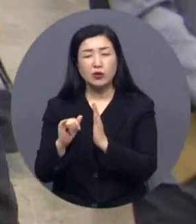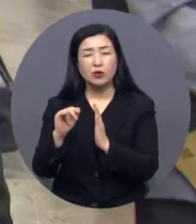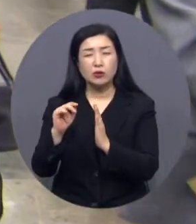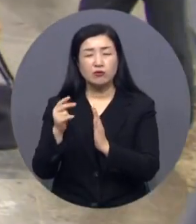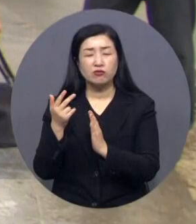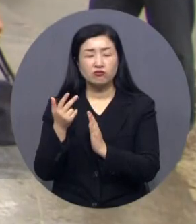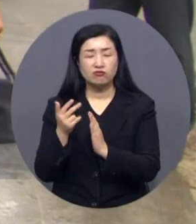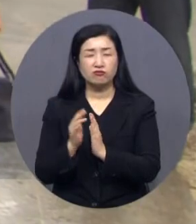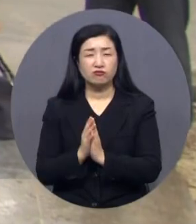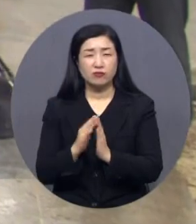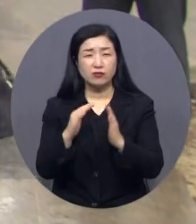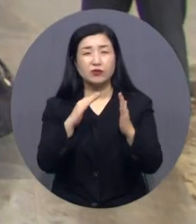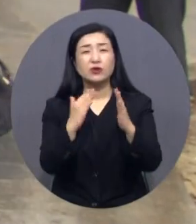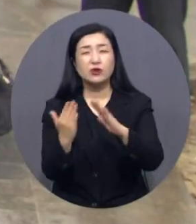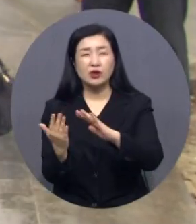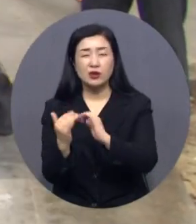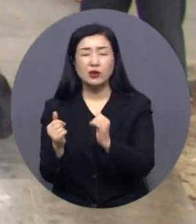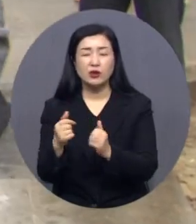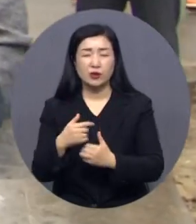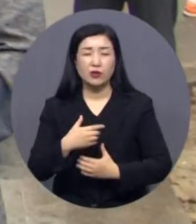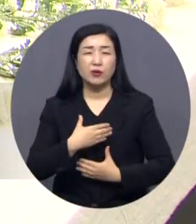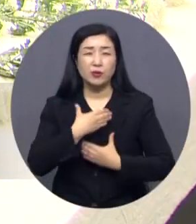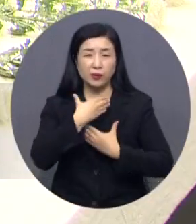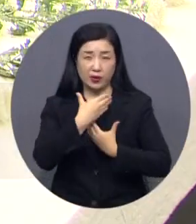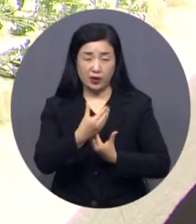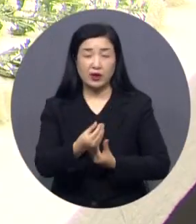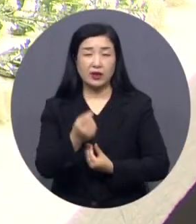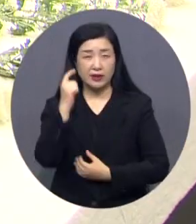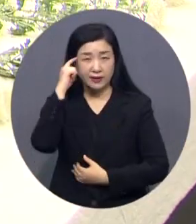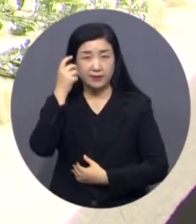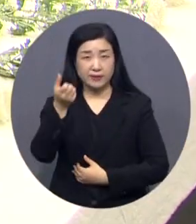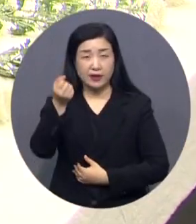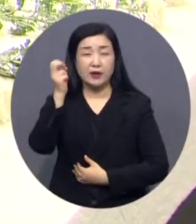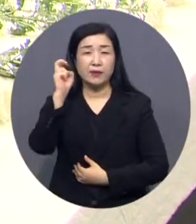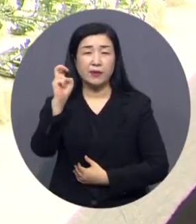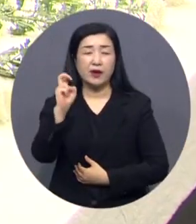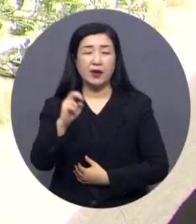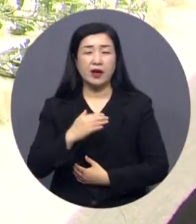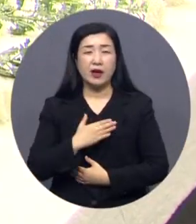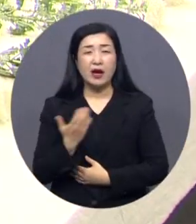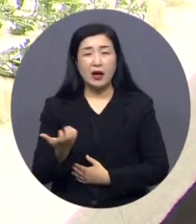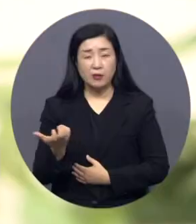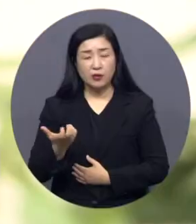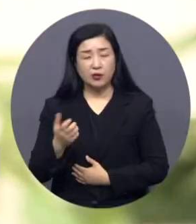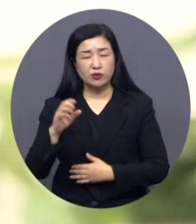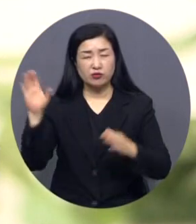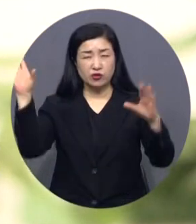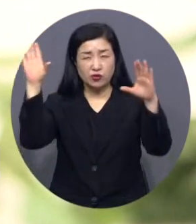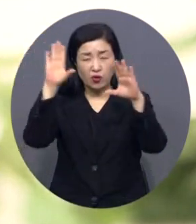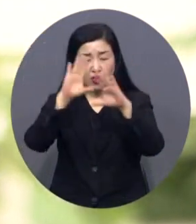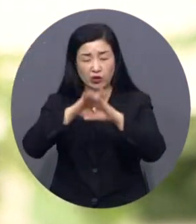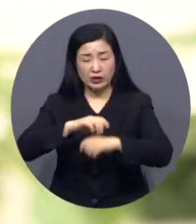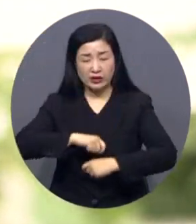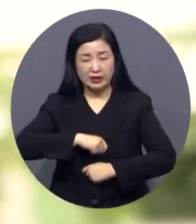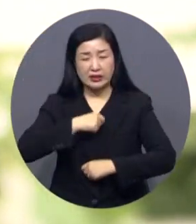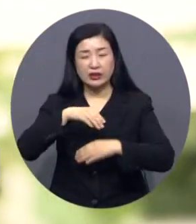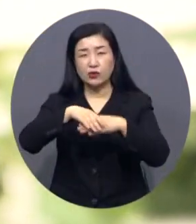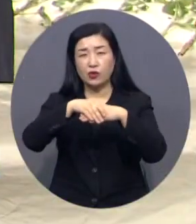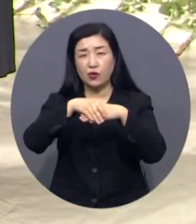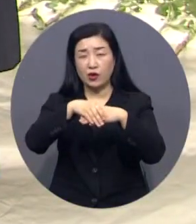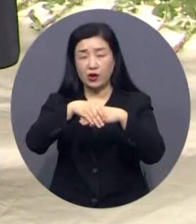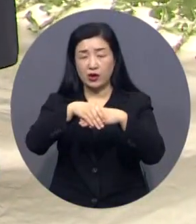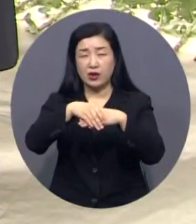분들도 영원히 영면하시겠죠. 아프고 어두웠던 과거의 문을 열어 진실과 화해의